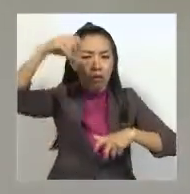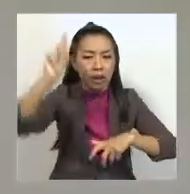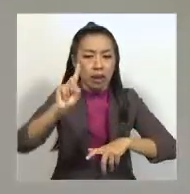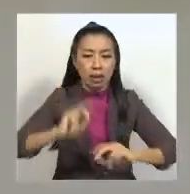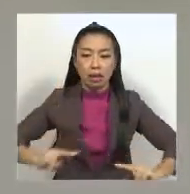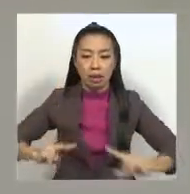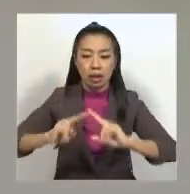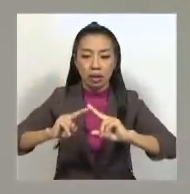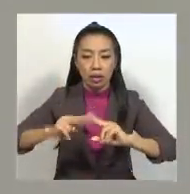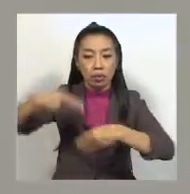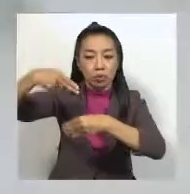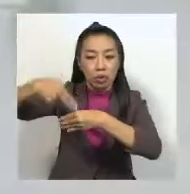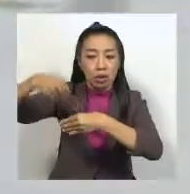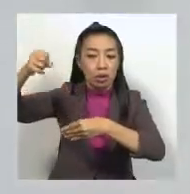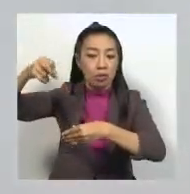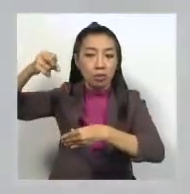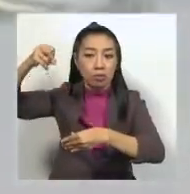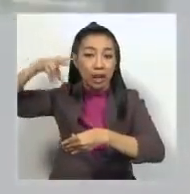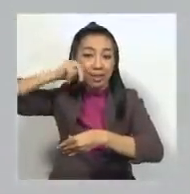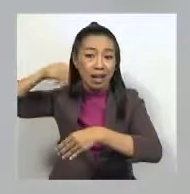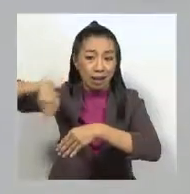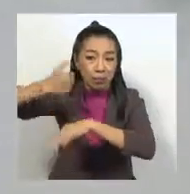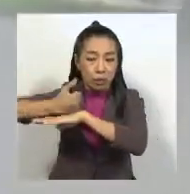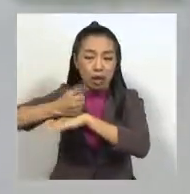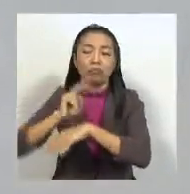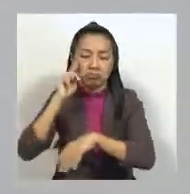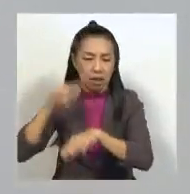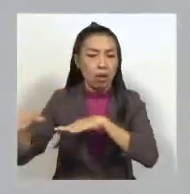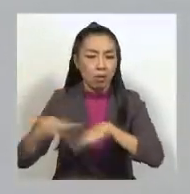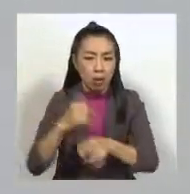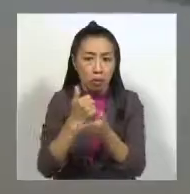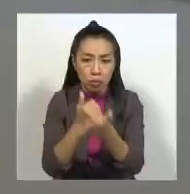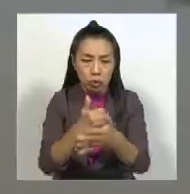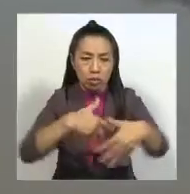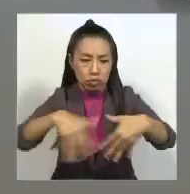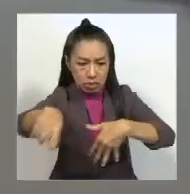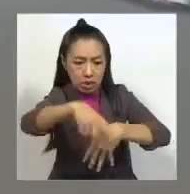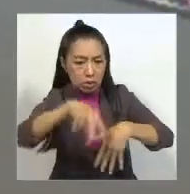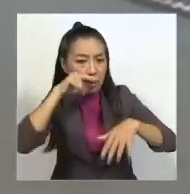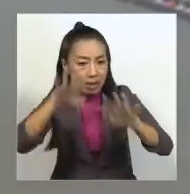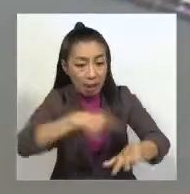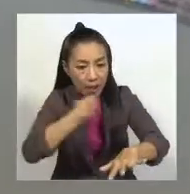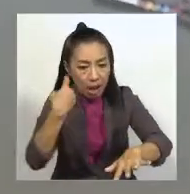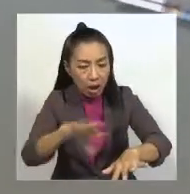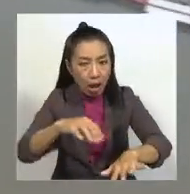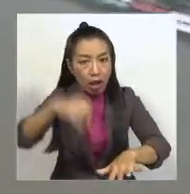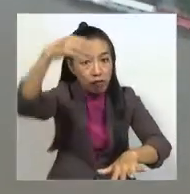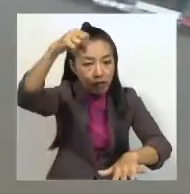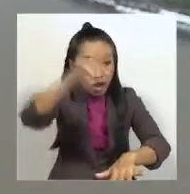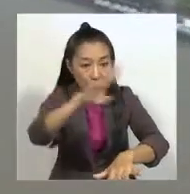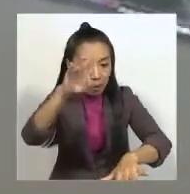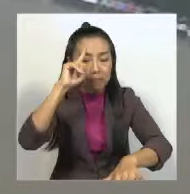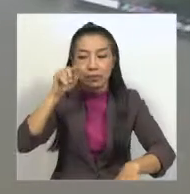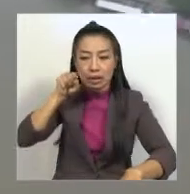มนตรีว่าการกระทรวงพลังงานท่านก็บอกว่ากระทรวงพลังงานได้เตรียมพร้อมช่วยเหลือฟื้นฟูระบบไฟฟ้าต่างๆโดยประสาน